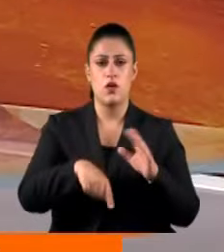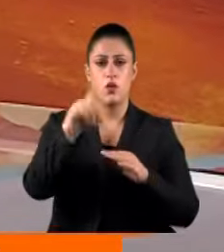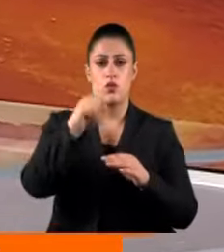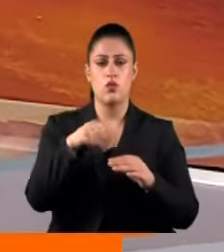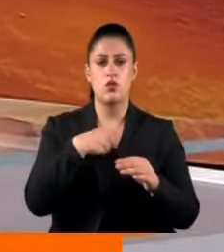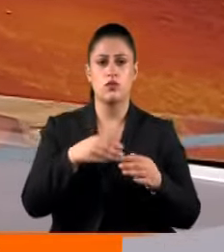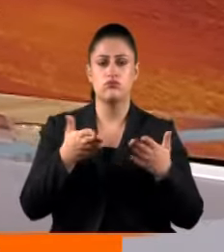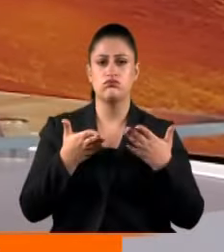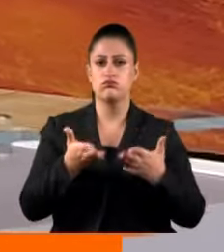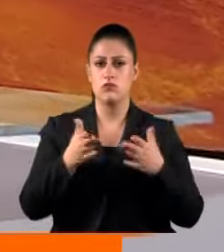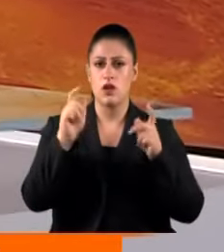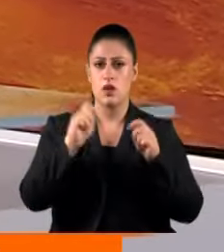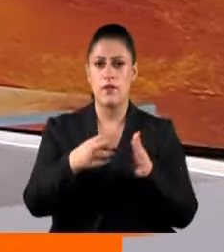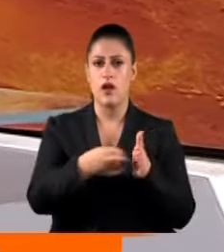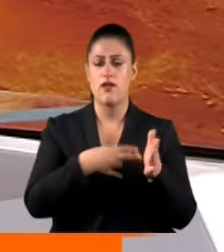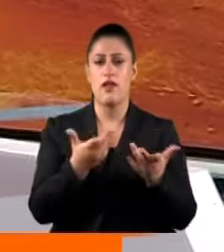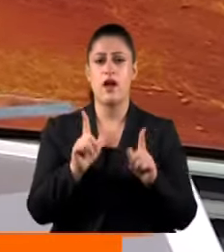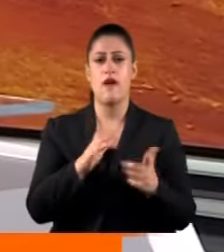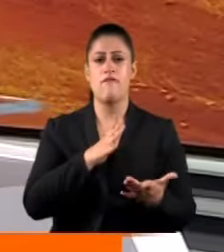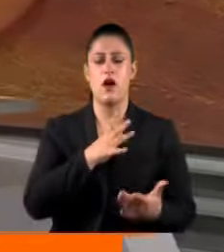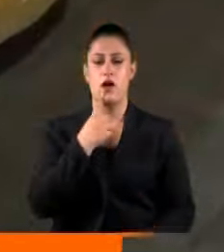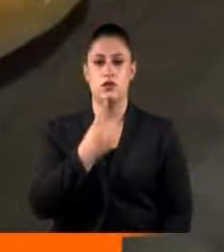yapıyoruz. Etikete ne gerek var diyorlar.